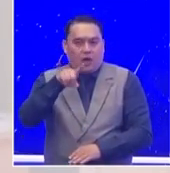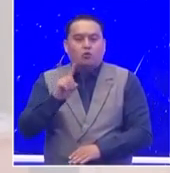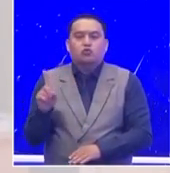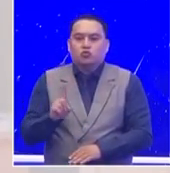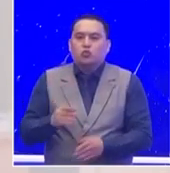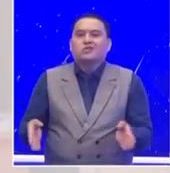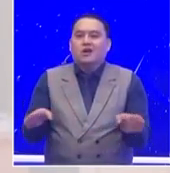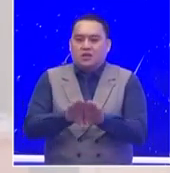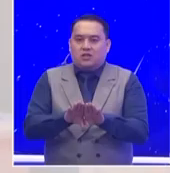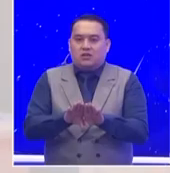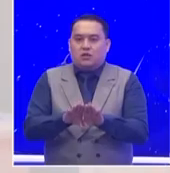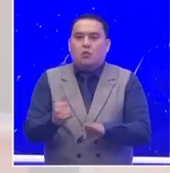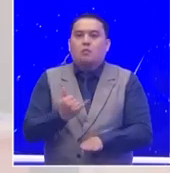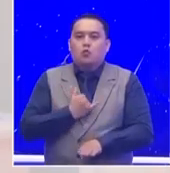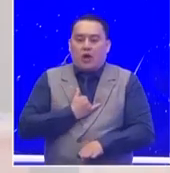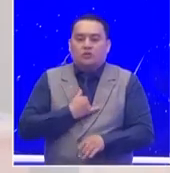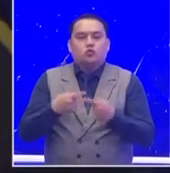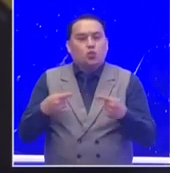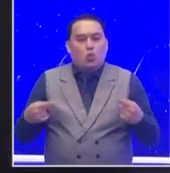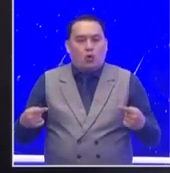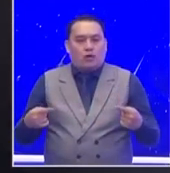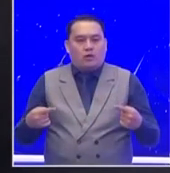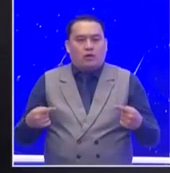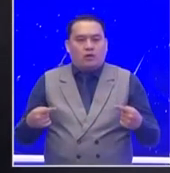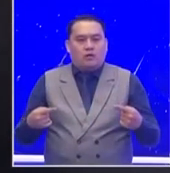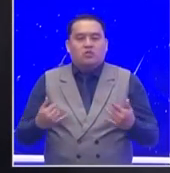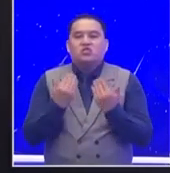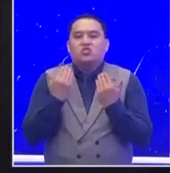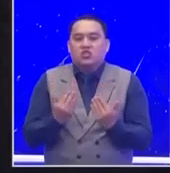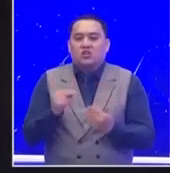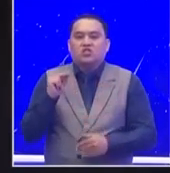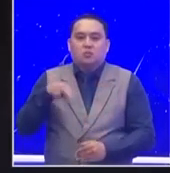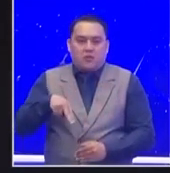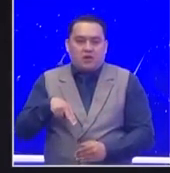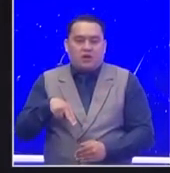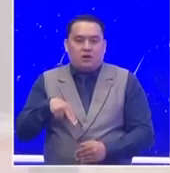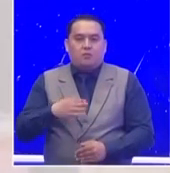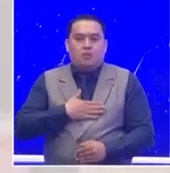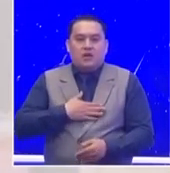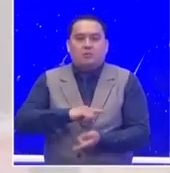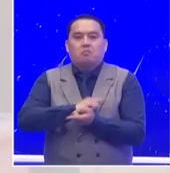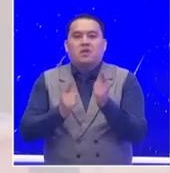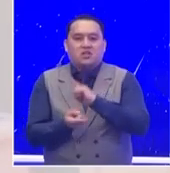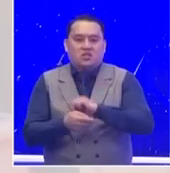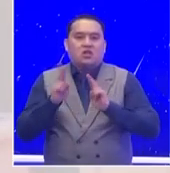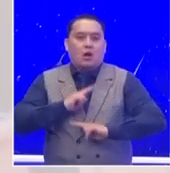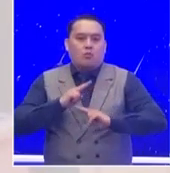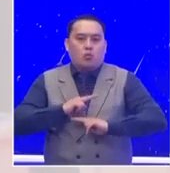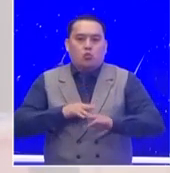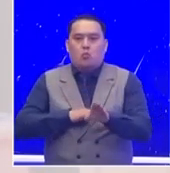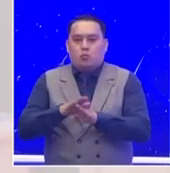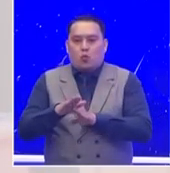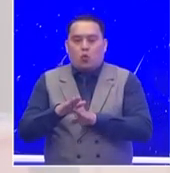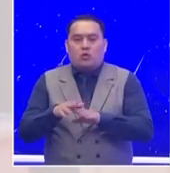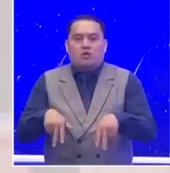бы закрытые. Мы показываем народу, что мы доступны. Сейчас чрезвычайное положение. Мы перешли в нашу работу, перевели полностью в